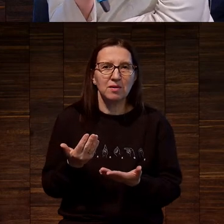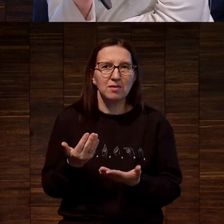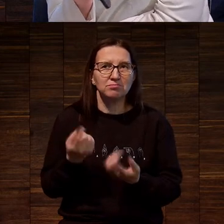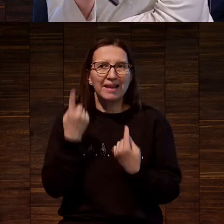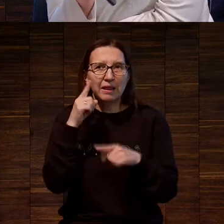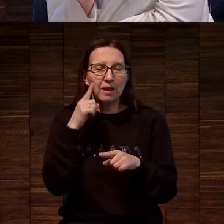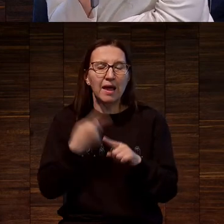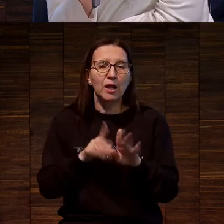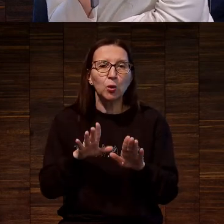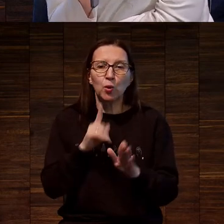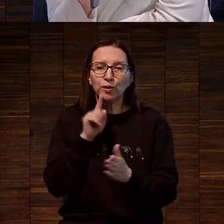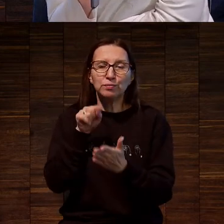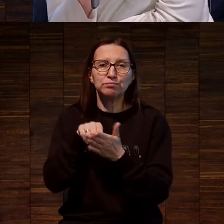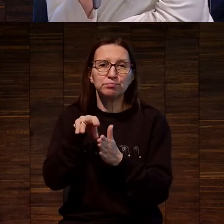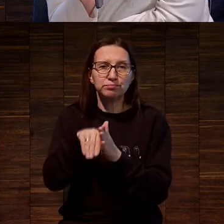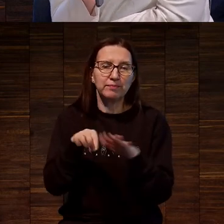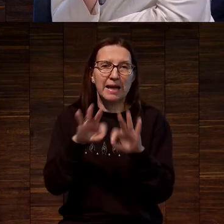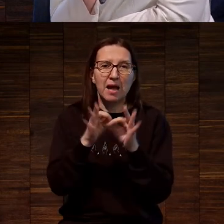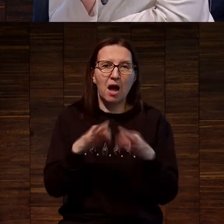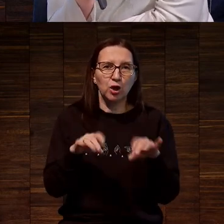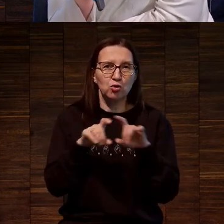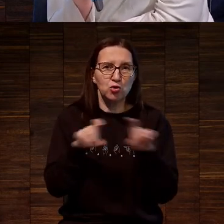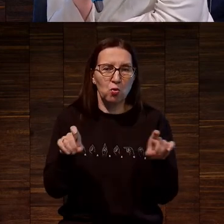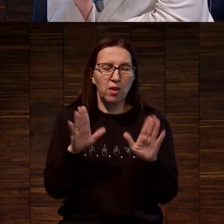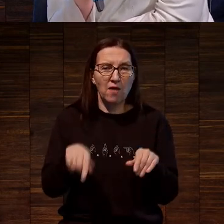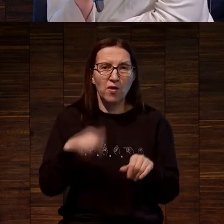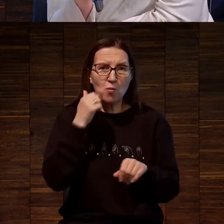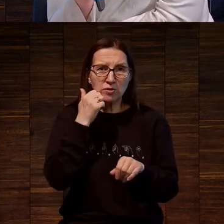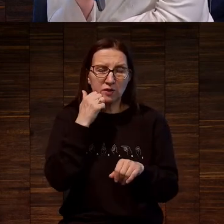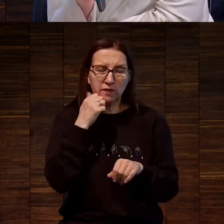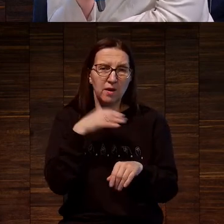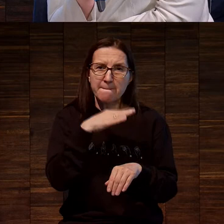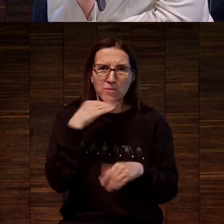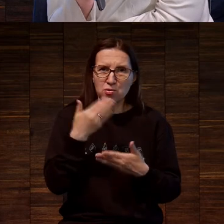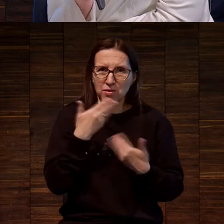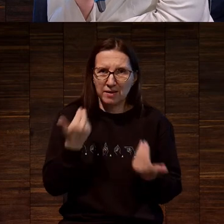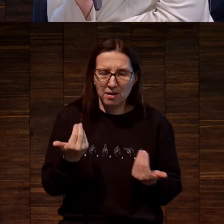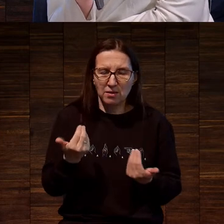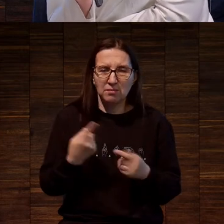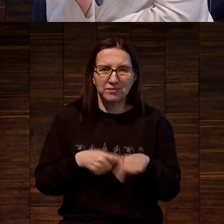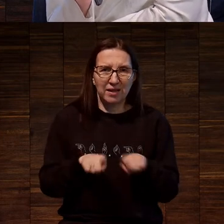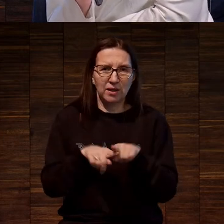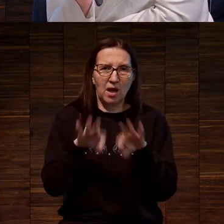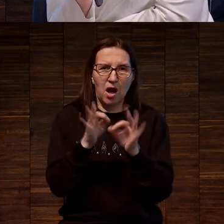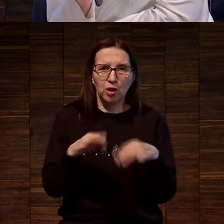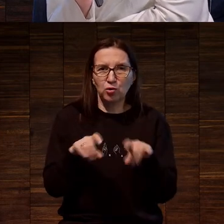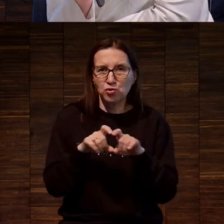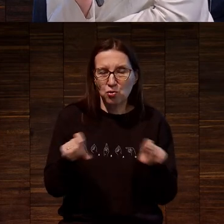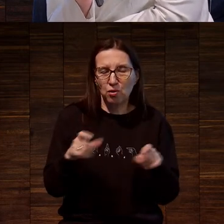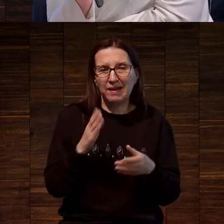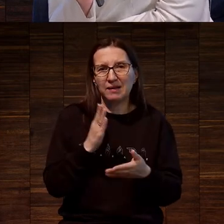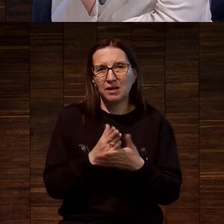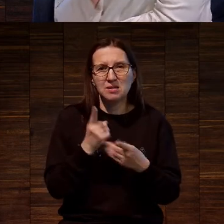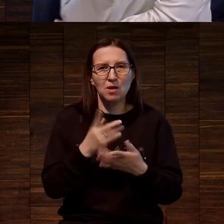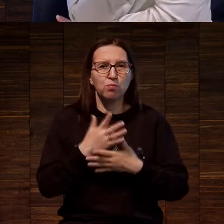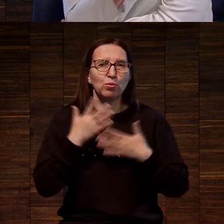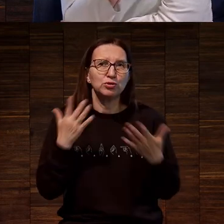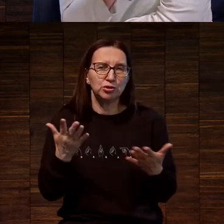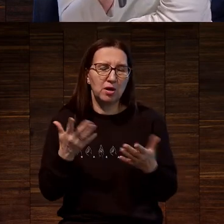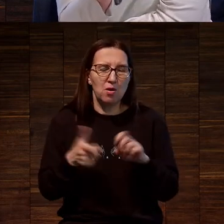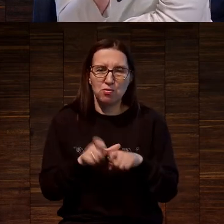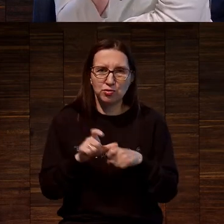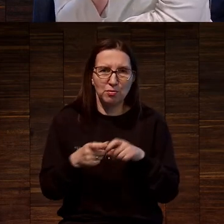это, собственно, арт-школы. Их в Москве не так много, вы все их знаете наверняка. Есть большая